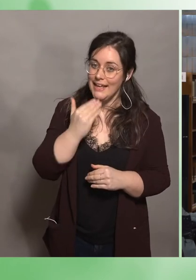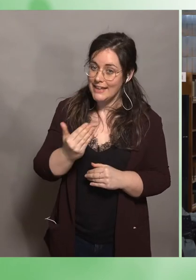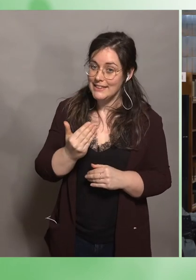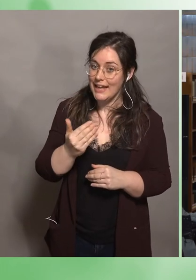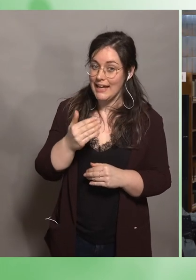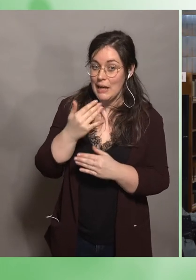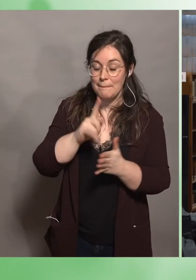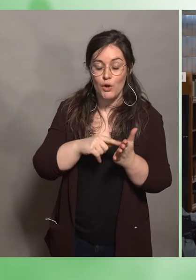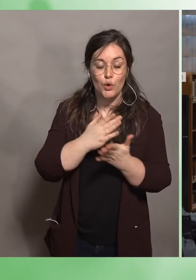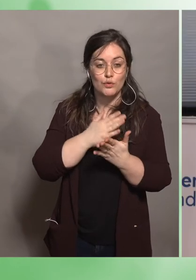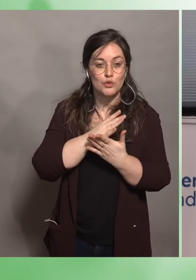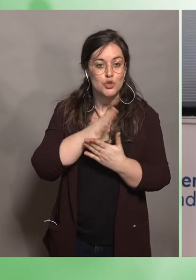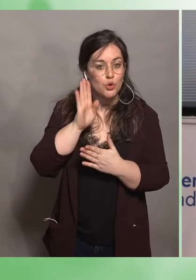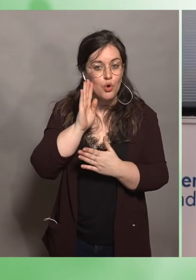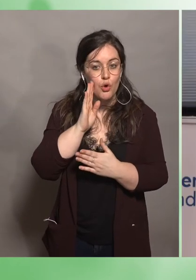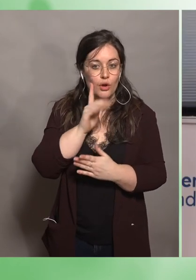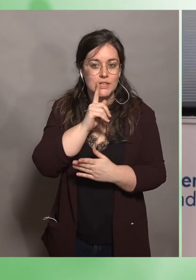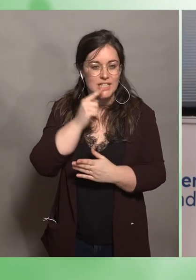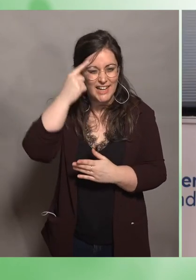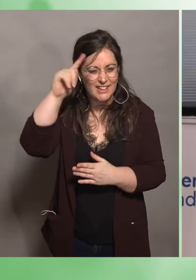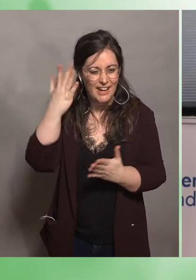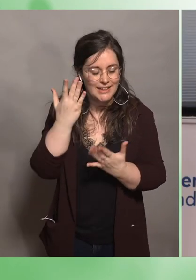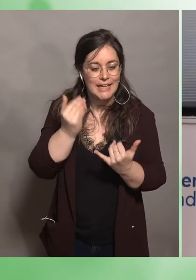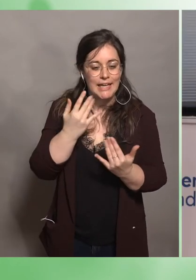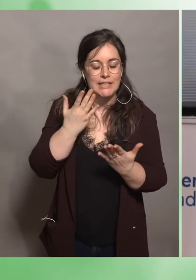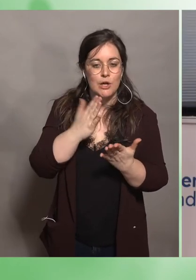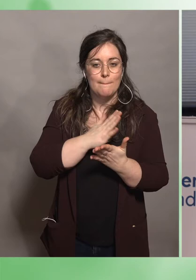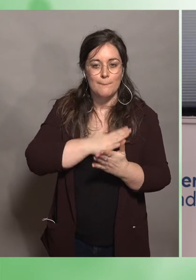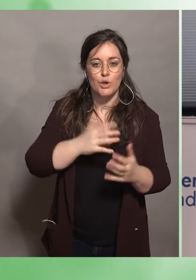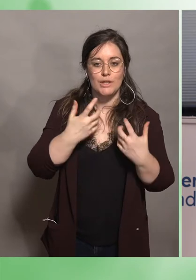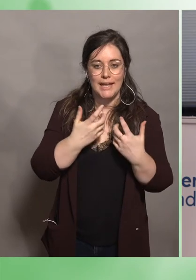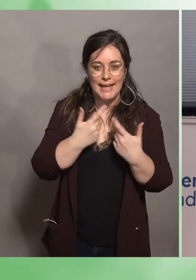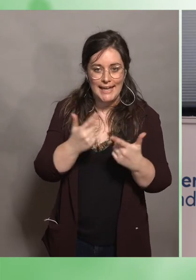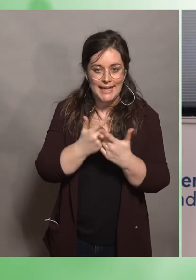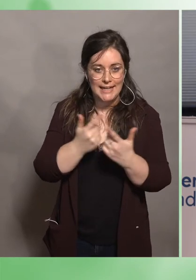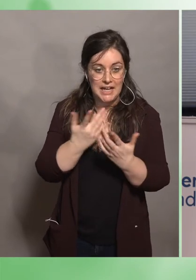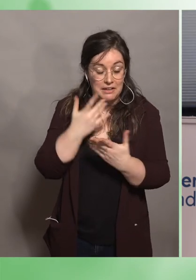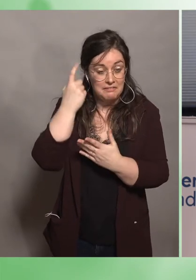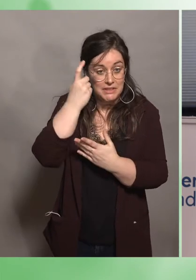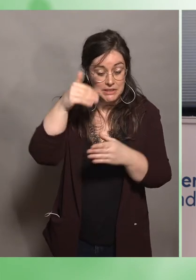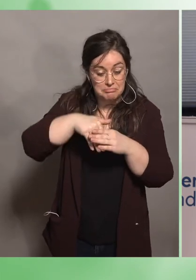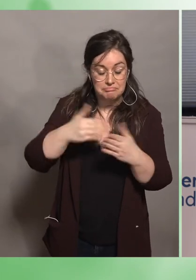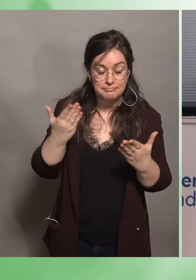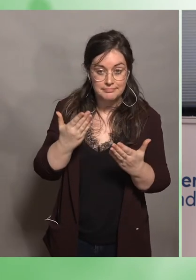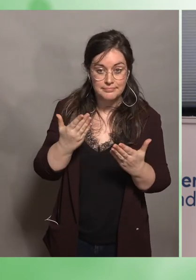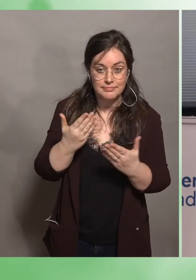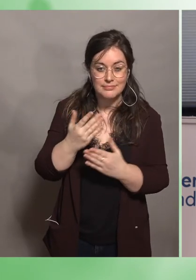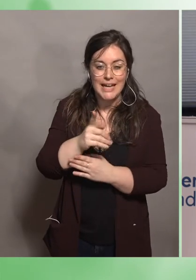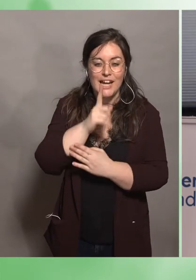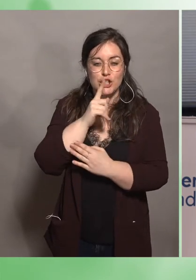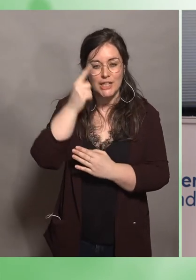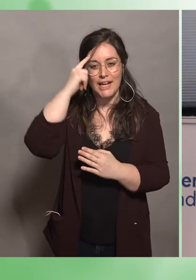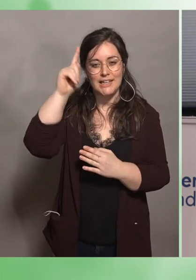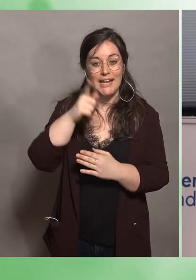ist schon das Wort Stille Talente gefallen. Jetzt wollen wir natürlich erklären, was ist da gemeint, auch schon zum Abschluss unserer Präsentation. Stille Talente.